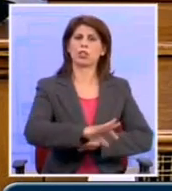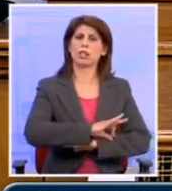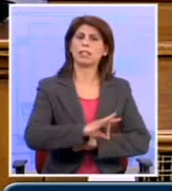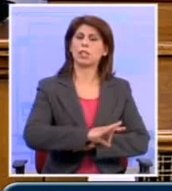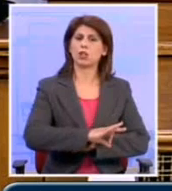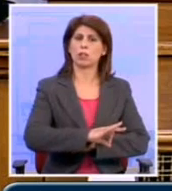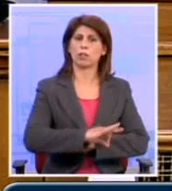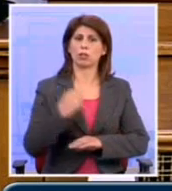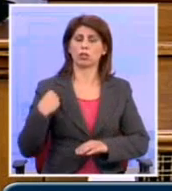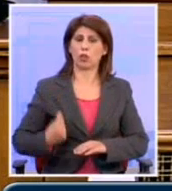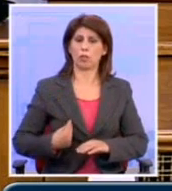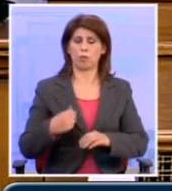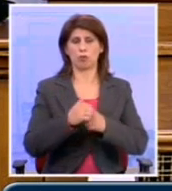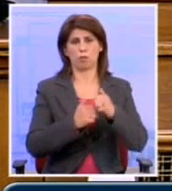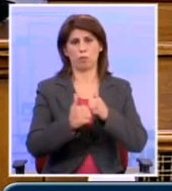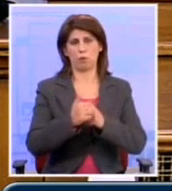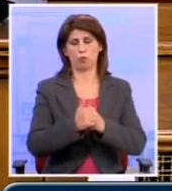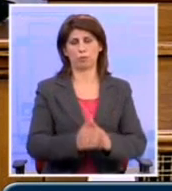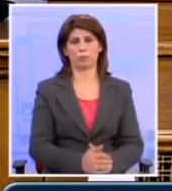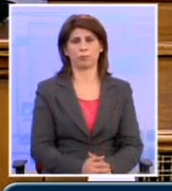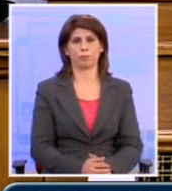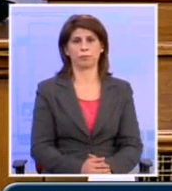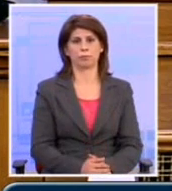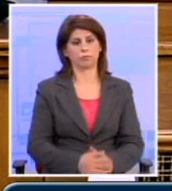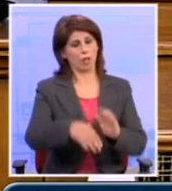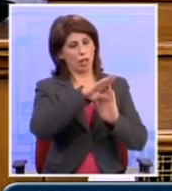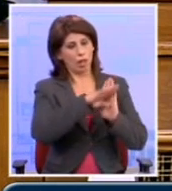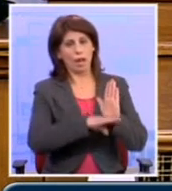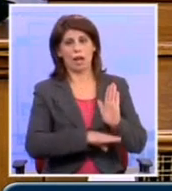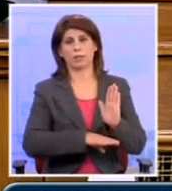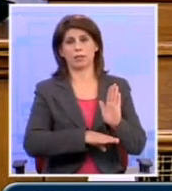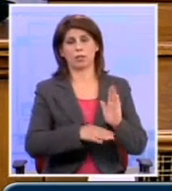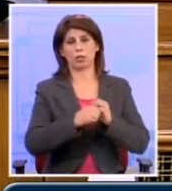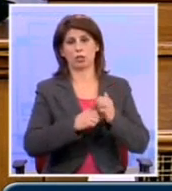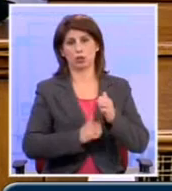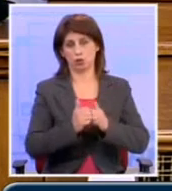σχεδιασμό των δημόσιων υποδομών και την ιεράρχησή τους.